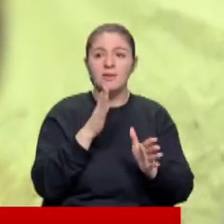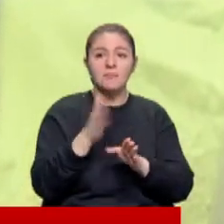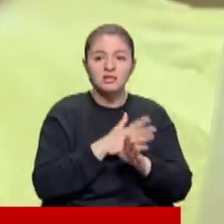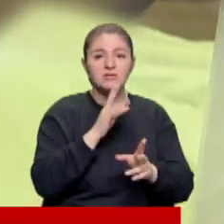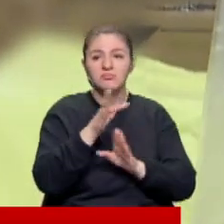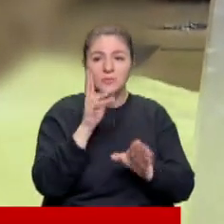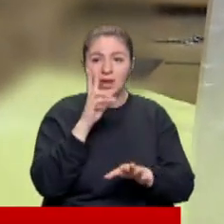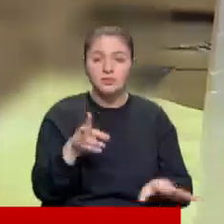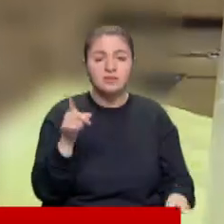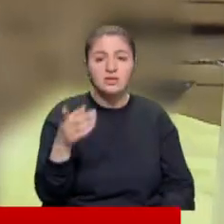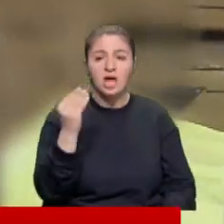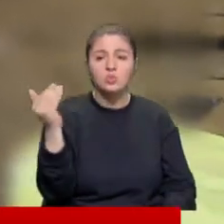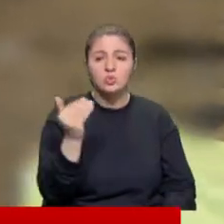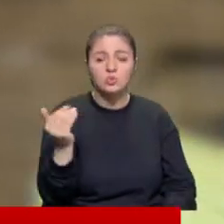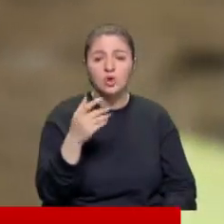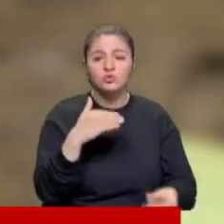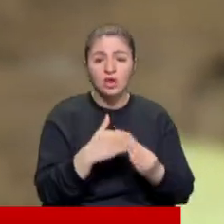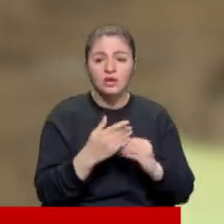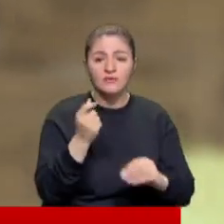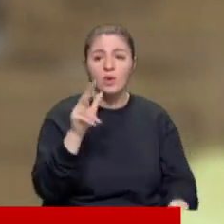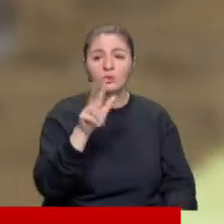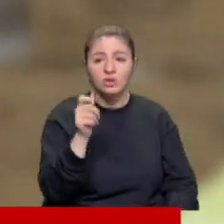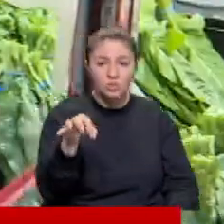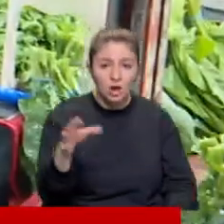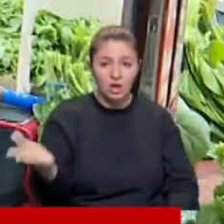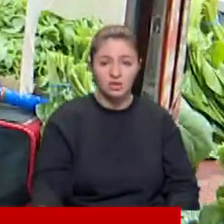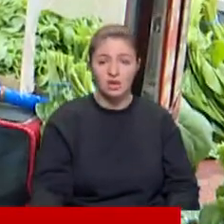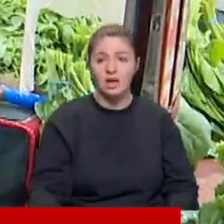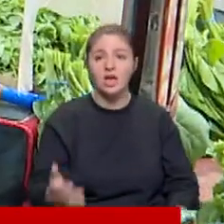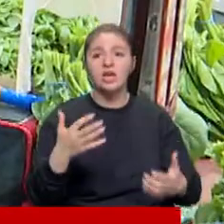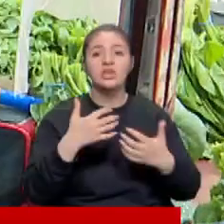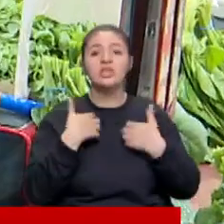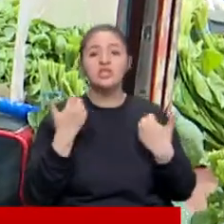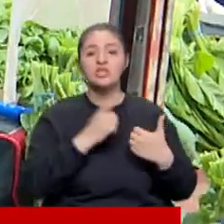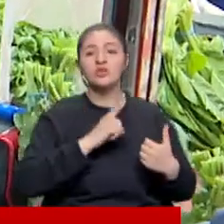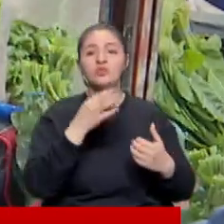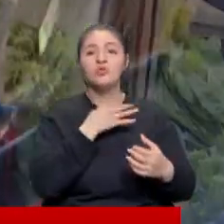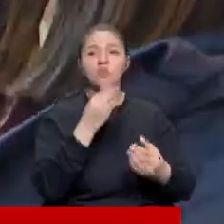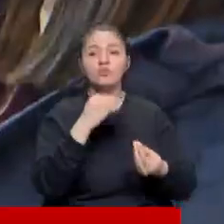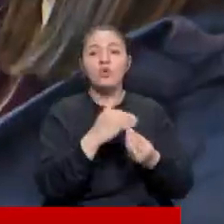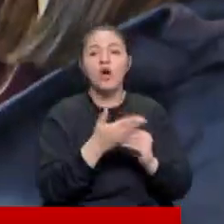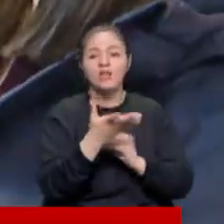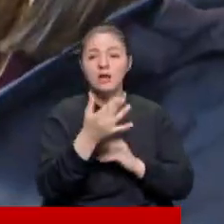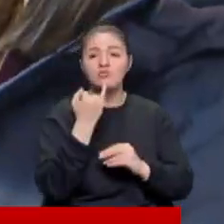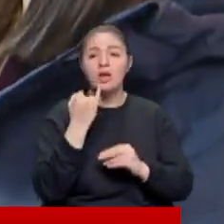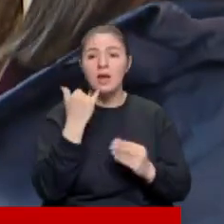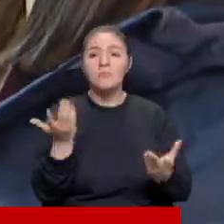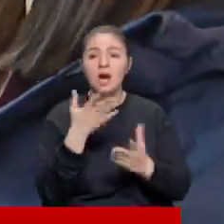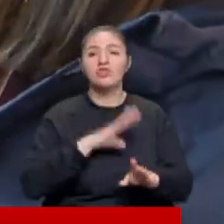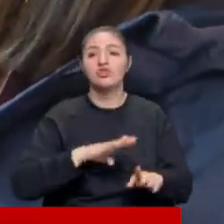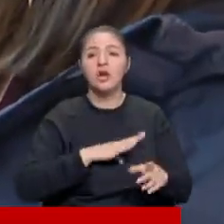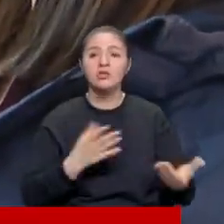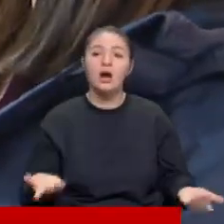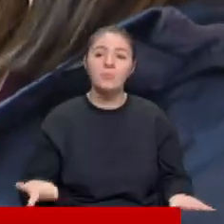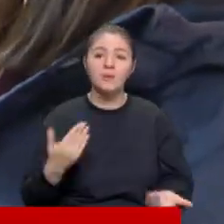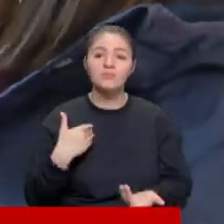pazara baktığımız zaman en uygun soğanın fiyatı 30 lira şu anda. Yiğit muhtaç olmuş kuru soğana. Müşteriler bayağı şikayetçi